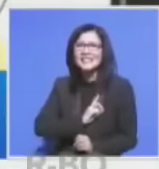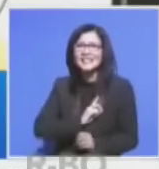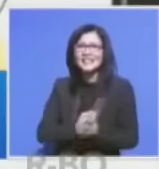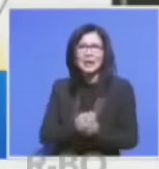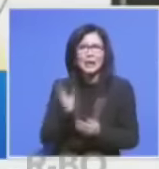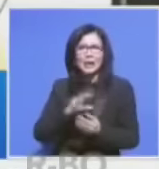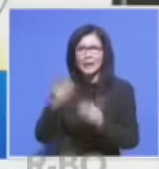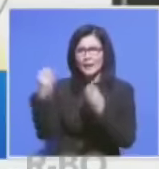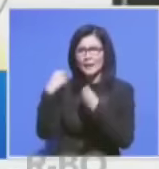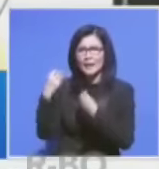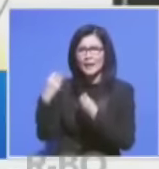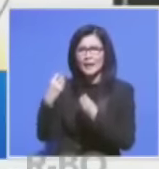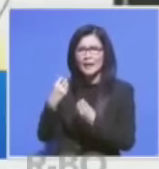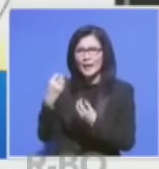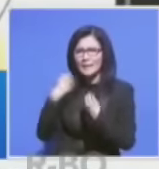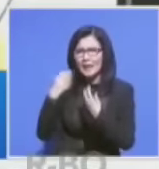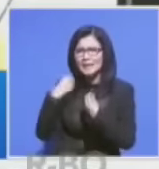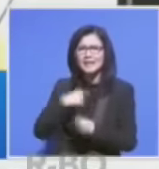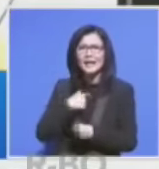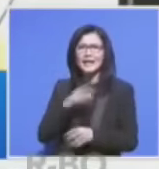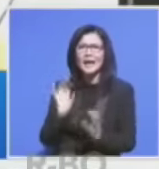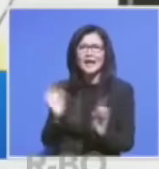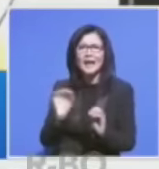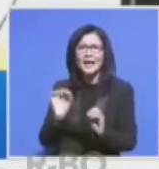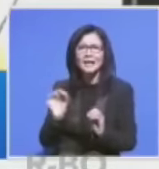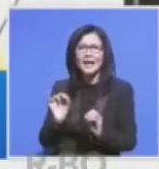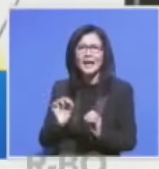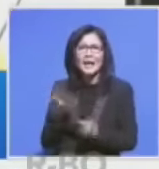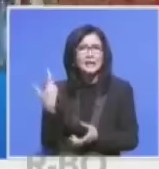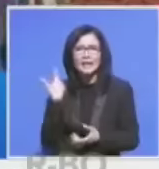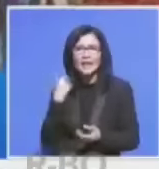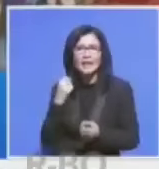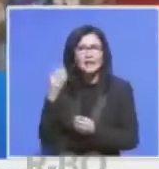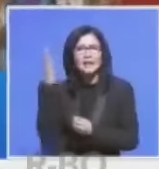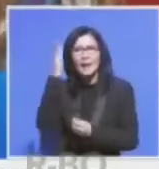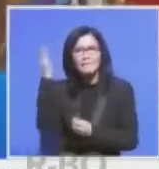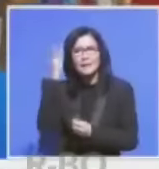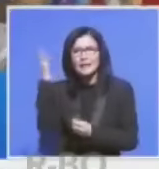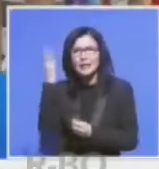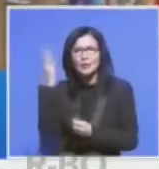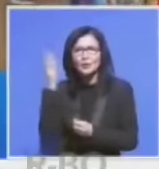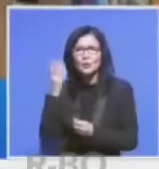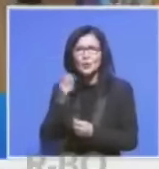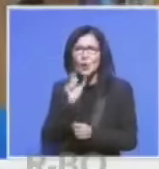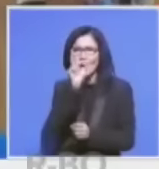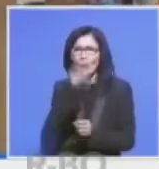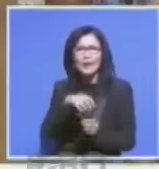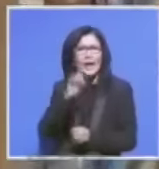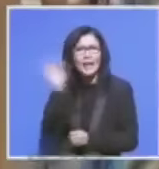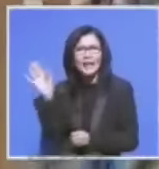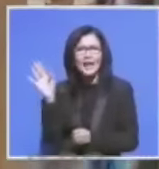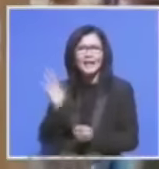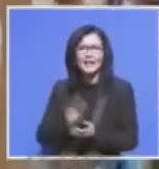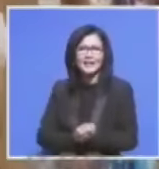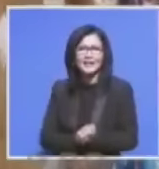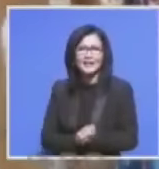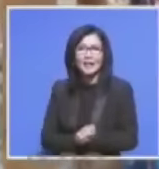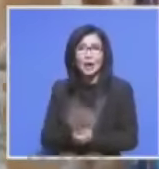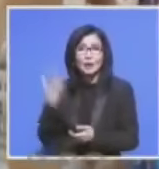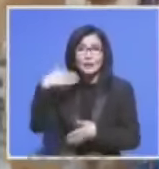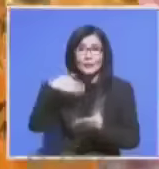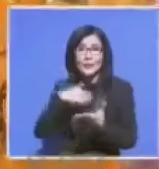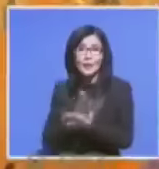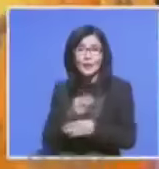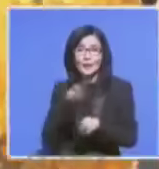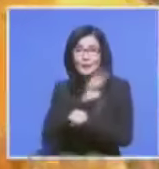yang mengajarkan saya, dan juga saya tidak meniru gaya orang lain. Akibat video yang diunggah salah satu pelanggannya, di